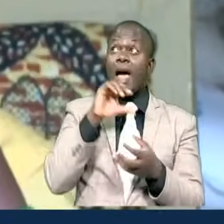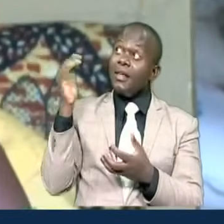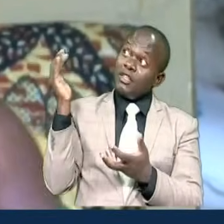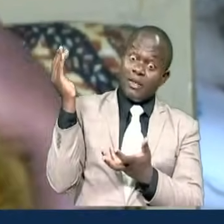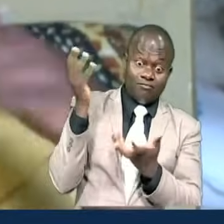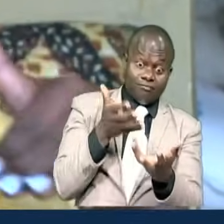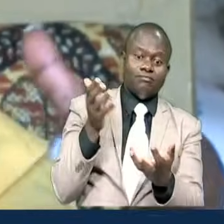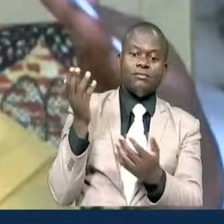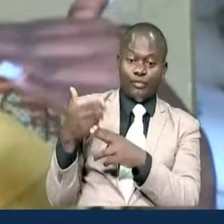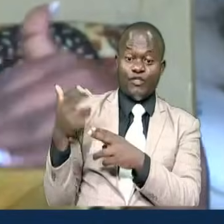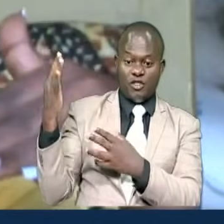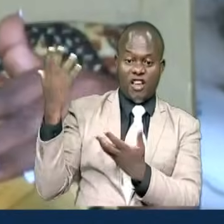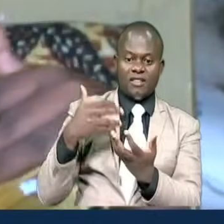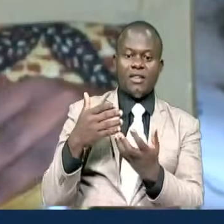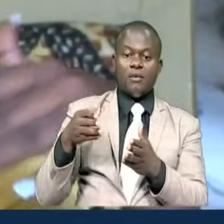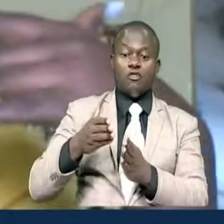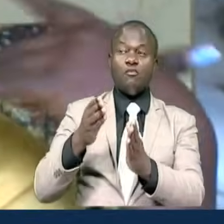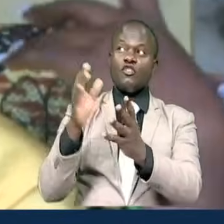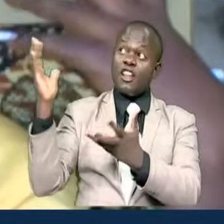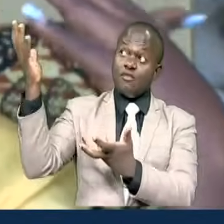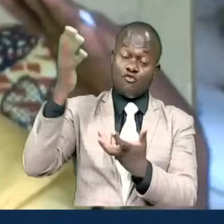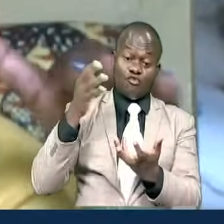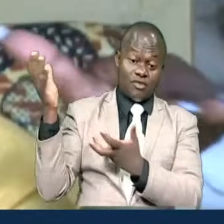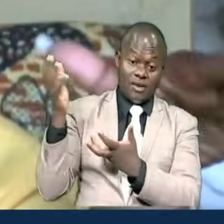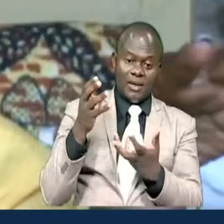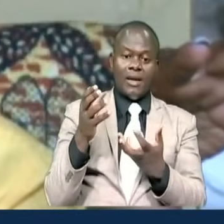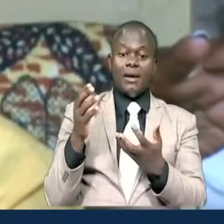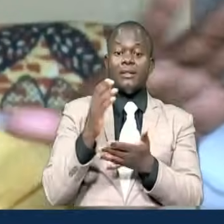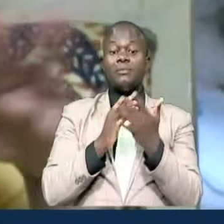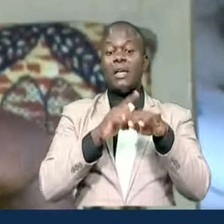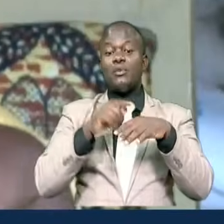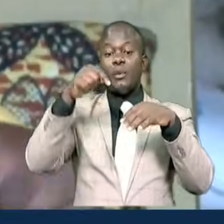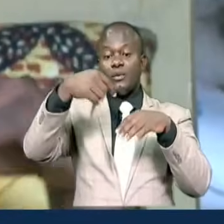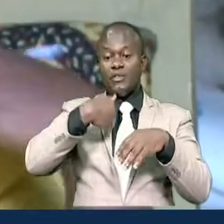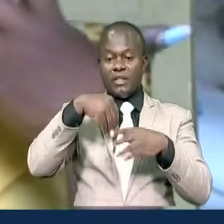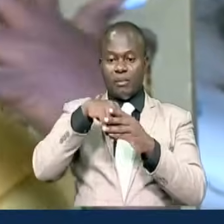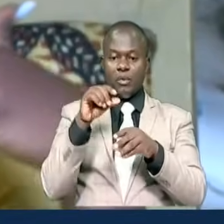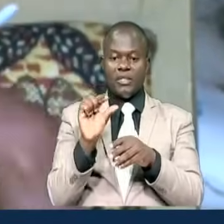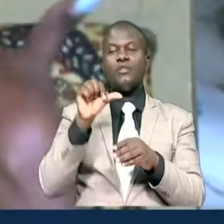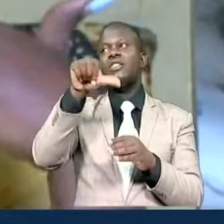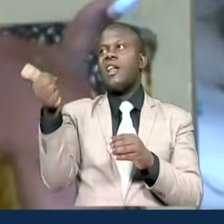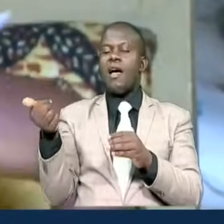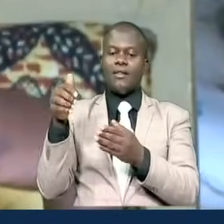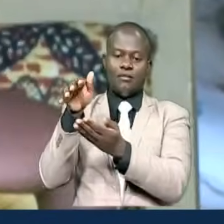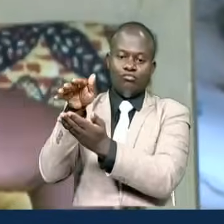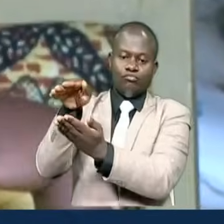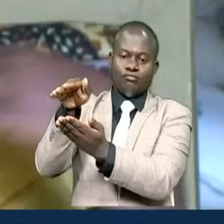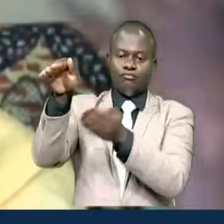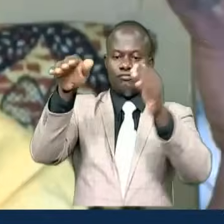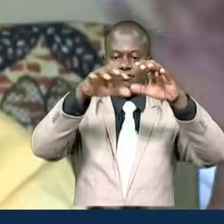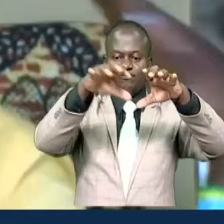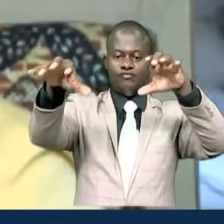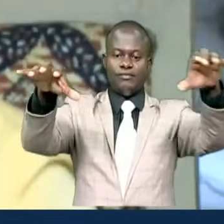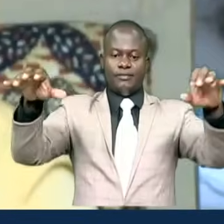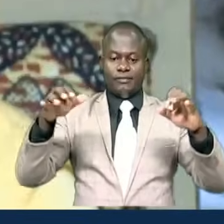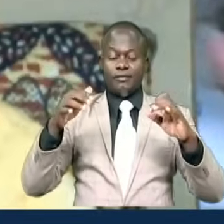yego hari ibyo atatumije bikiri mu mayira kenshi ni njye hano tuba dufitemo bice dufite n'andi ma stock ari inyuma